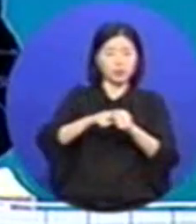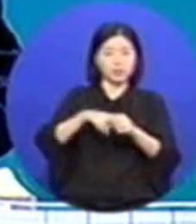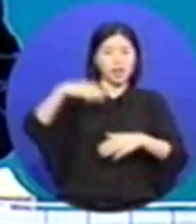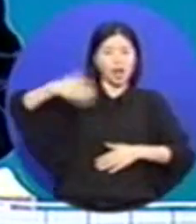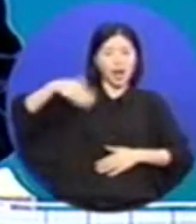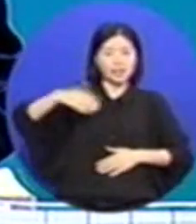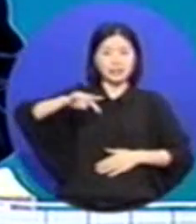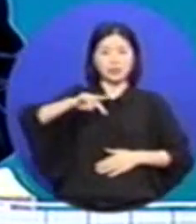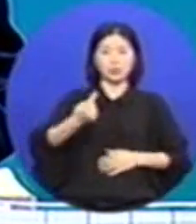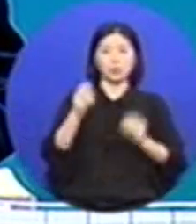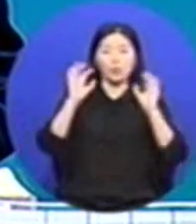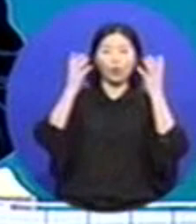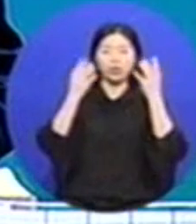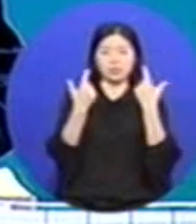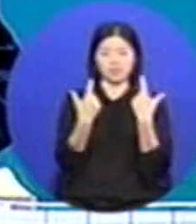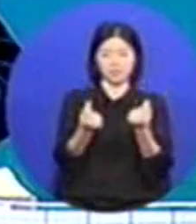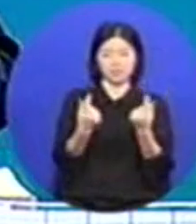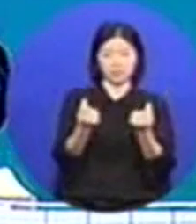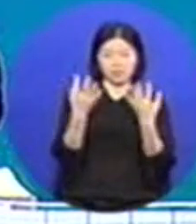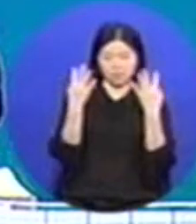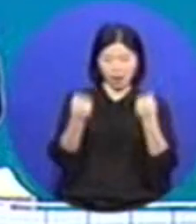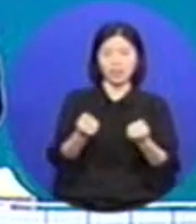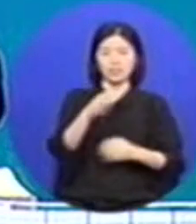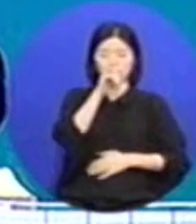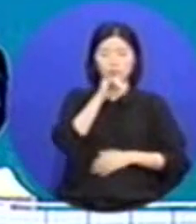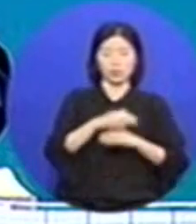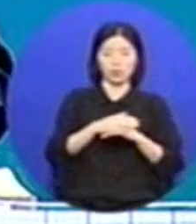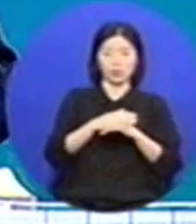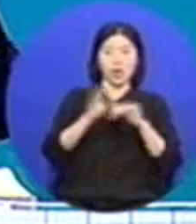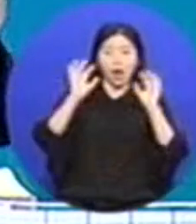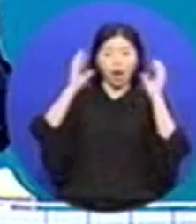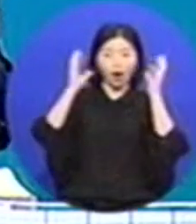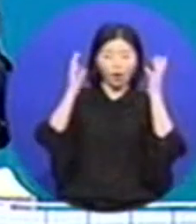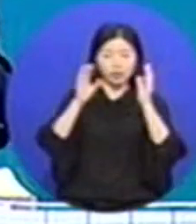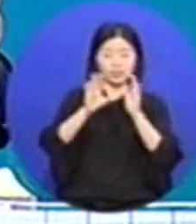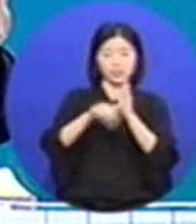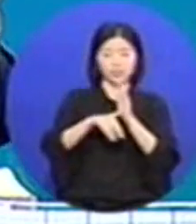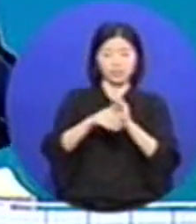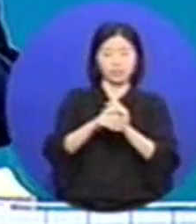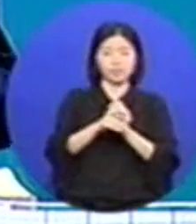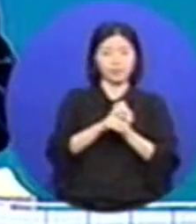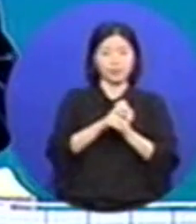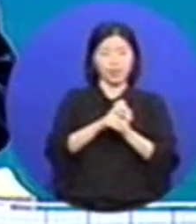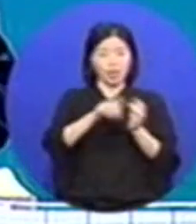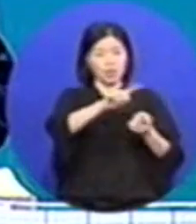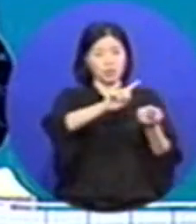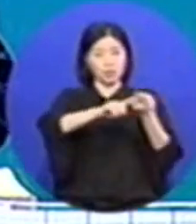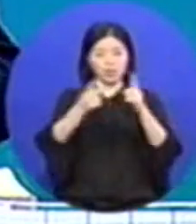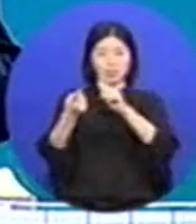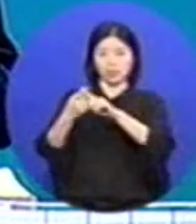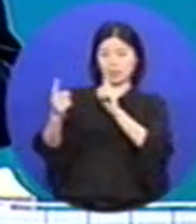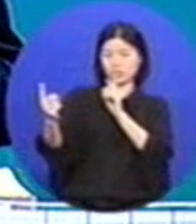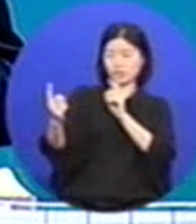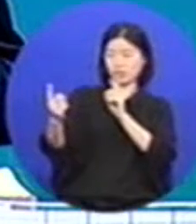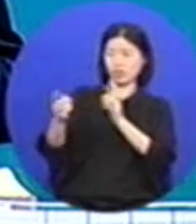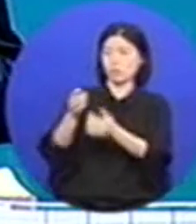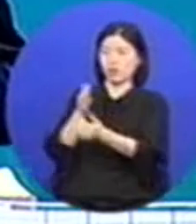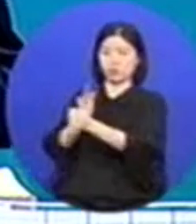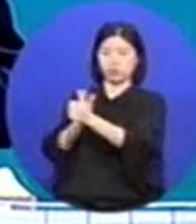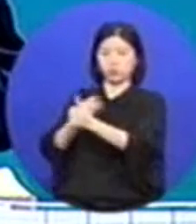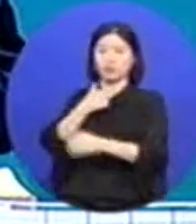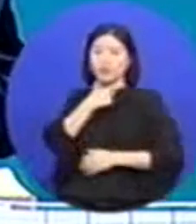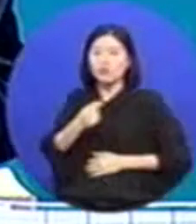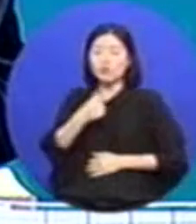사람이 많습니다 어린애들은 상대방에게서 행복을 요구 해요 어른은